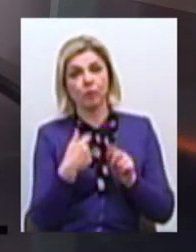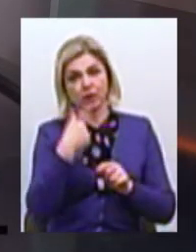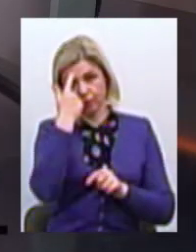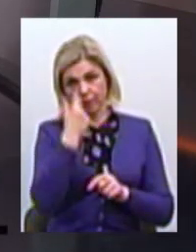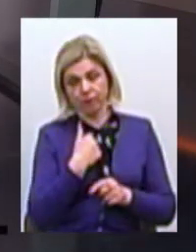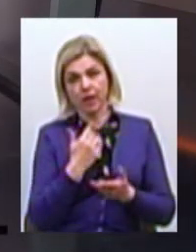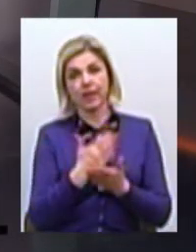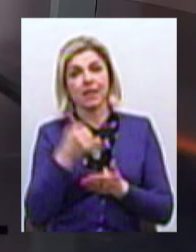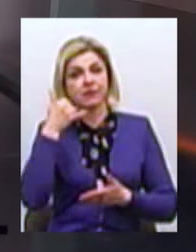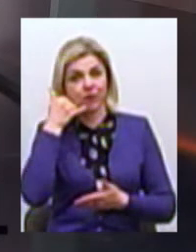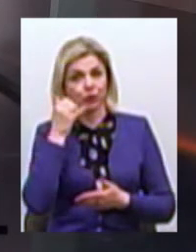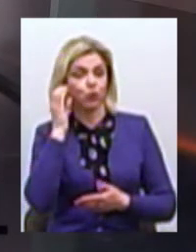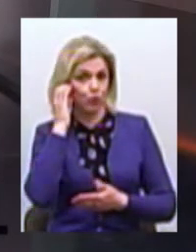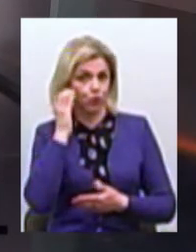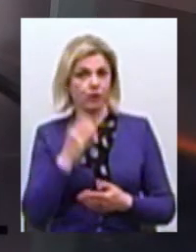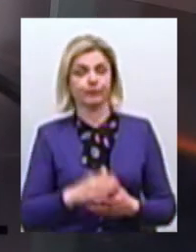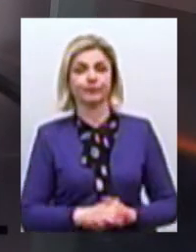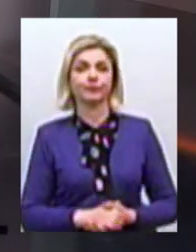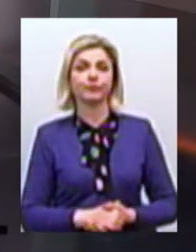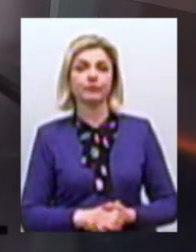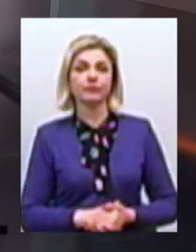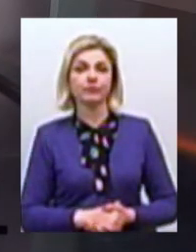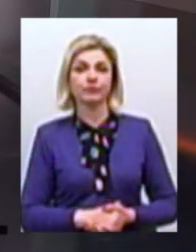і ми слухаємо нашого глядача.